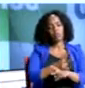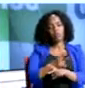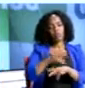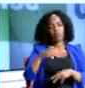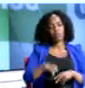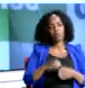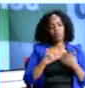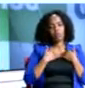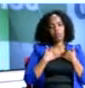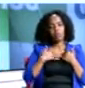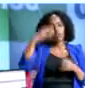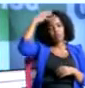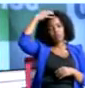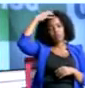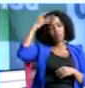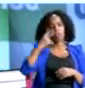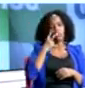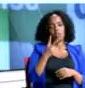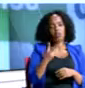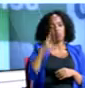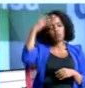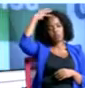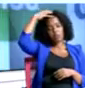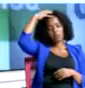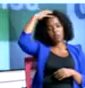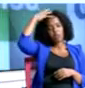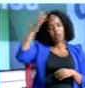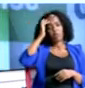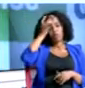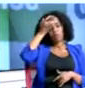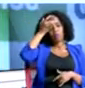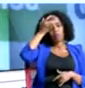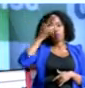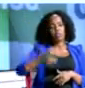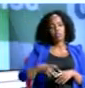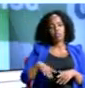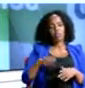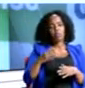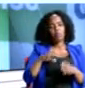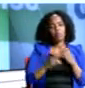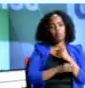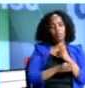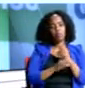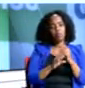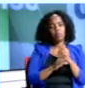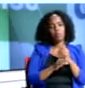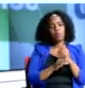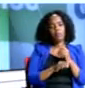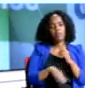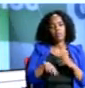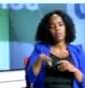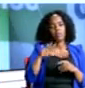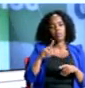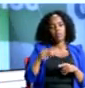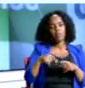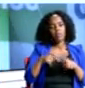kun gema mutmatis kerdalamu denda kabu mutman tuben kun biyeti gelan biyoni simni